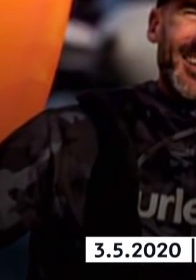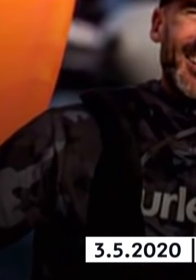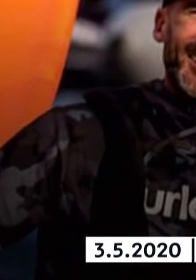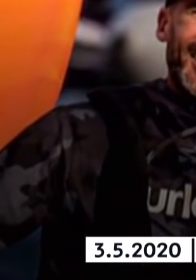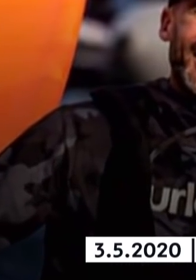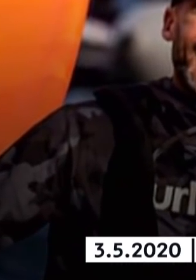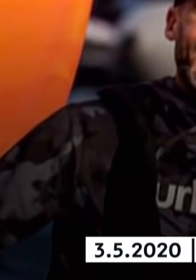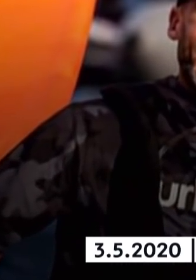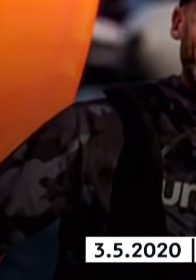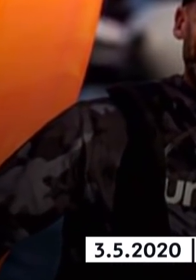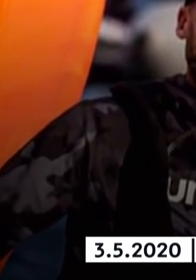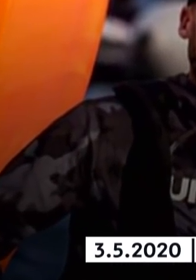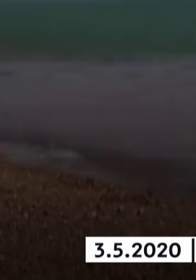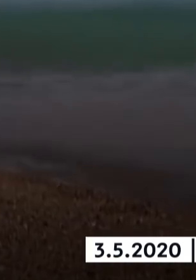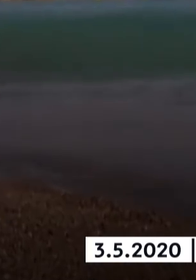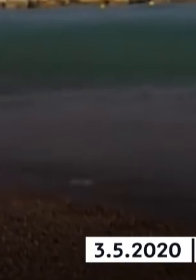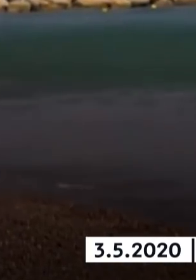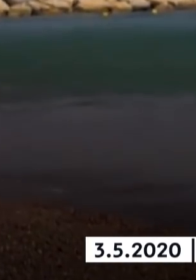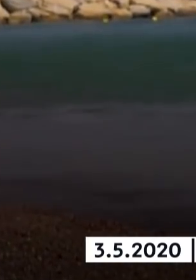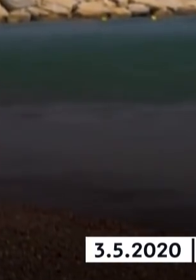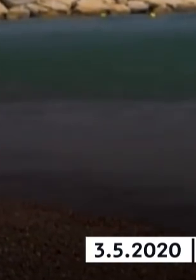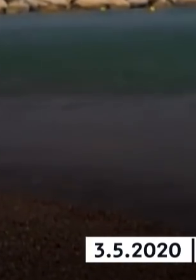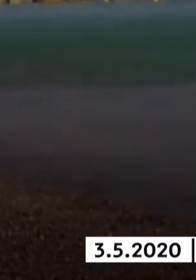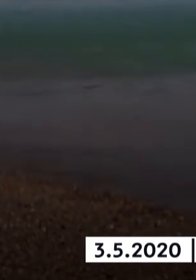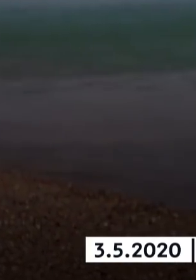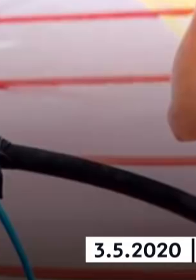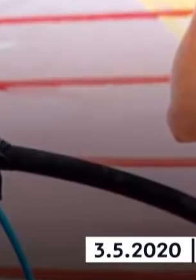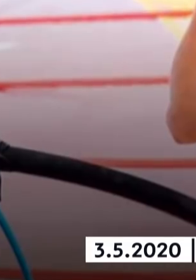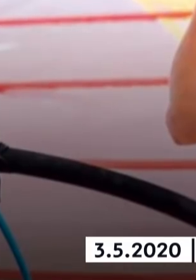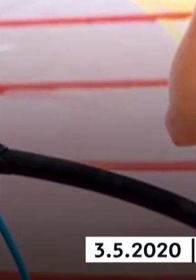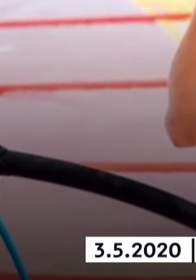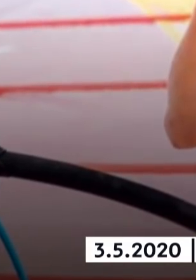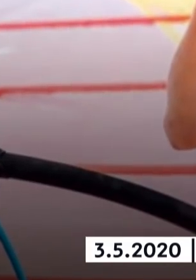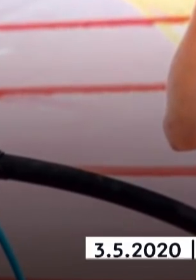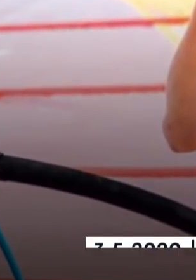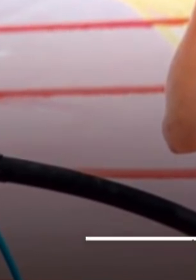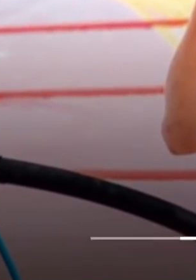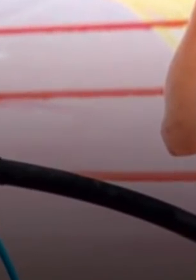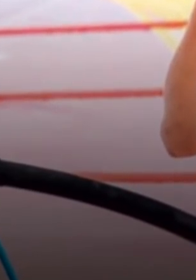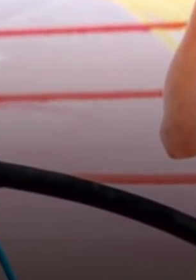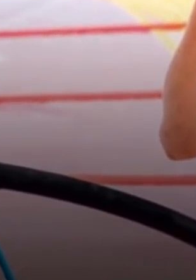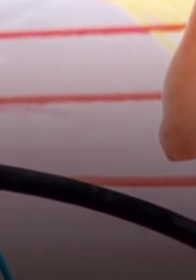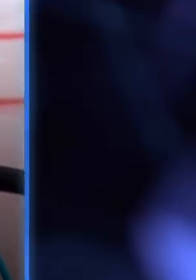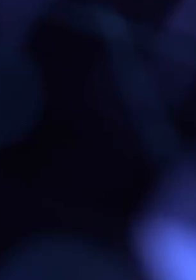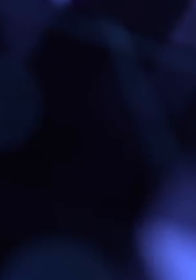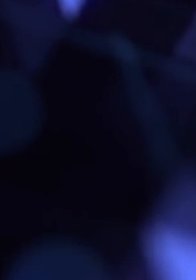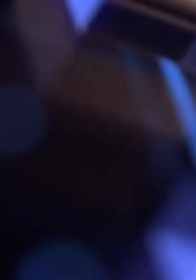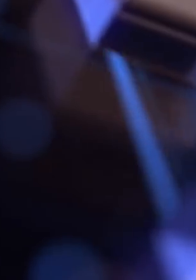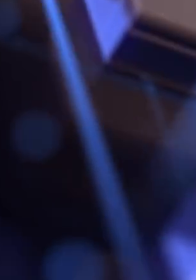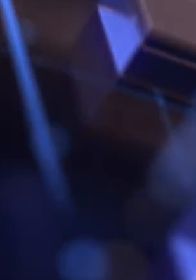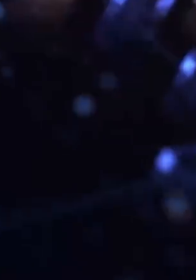שנה, מדברת על הכל. אנחנו, אתה יודע, משלמים את מחיר האהבה.